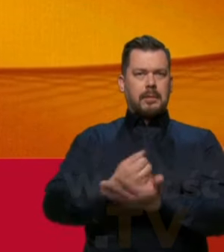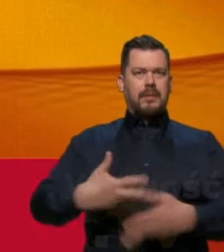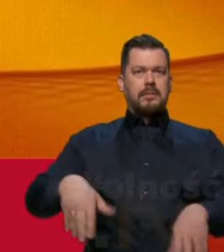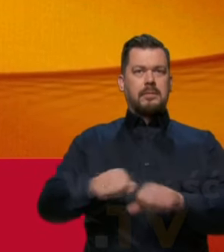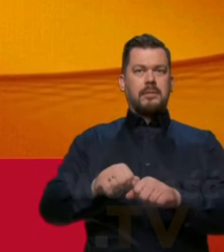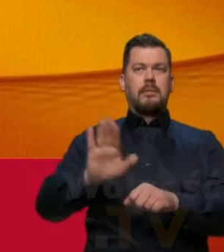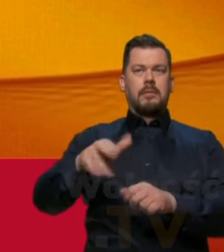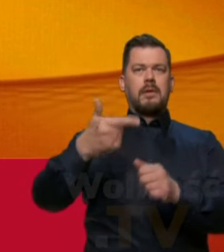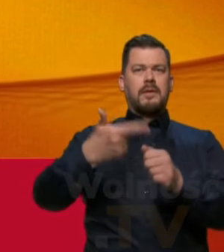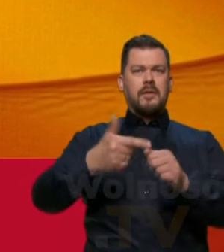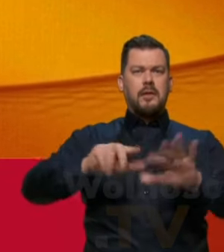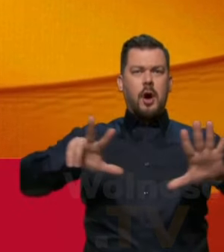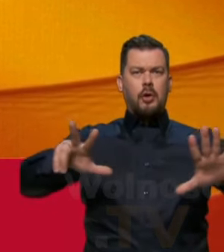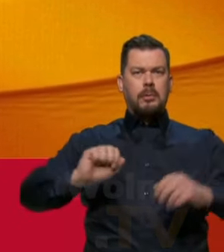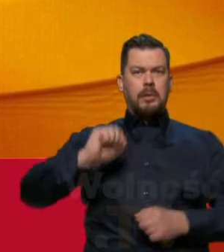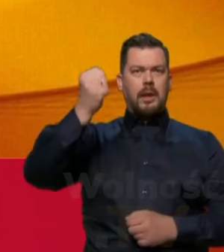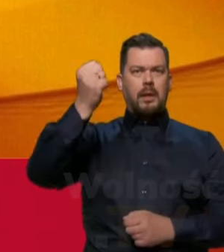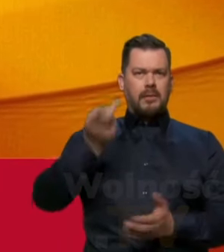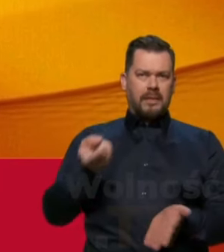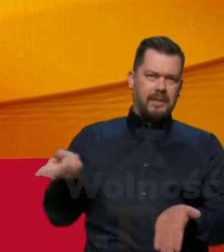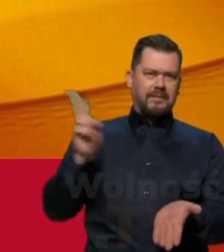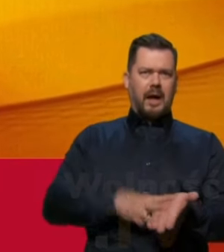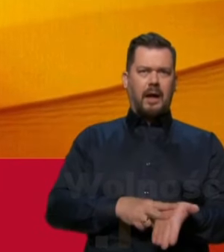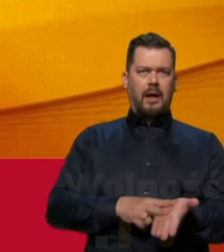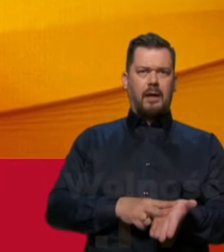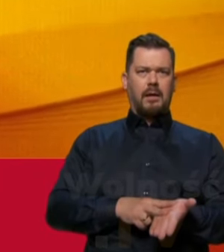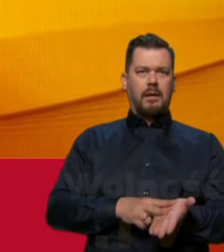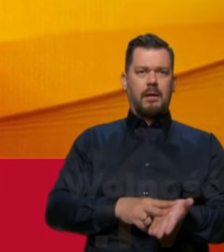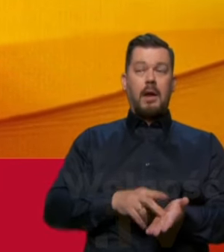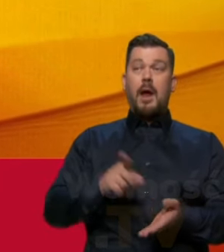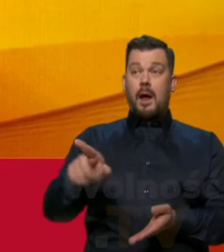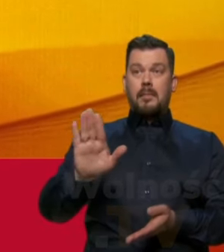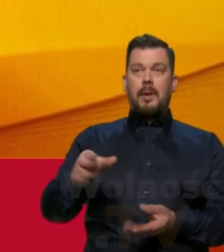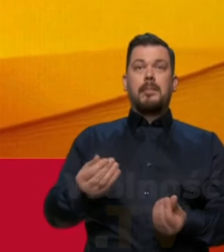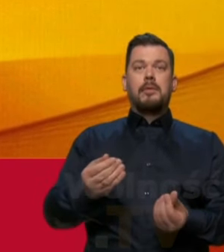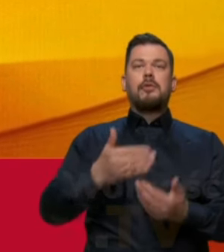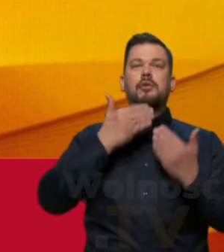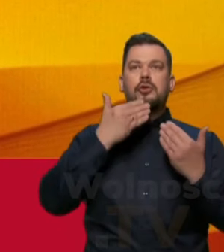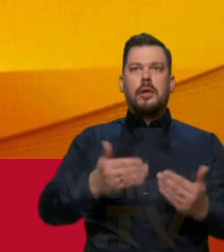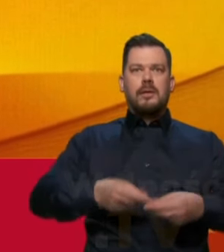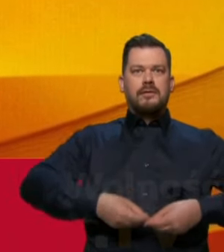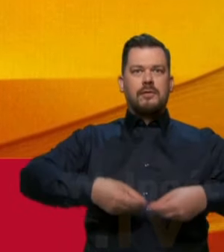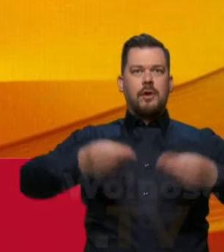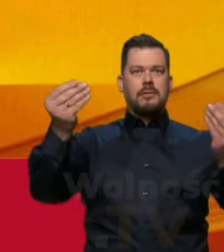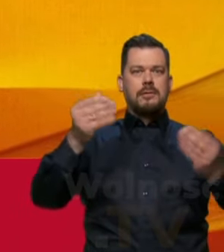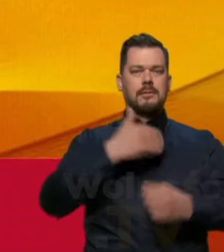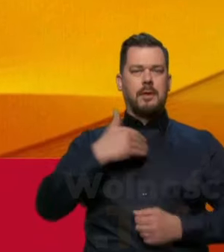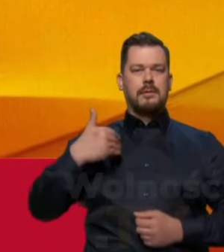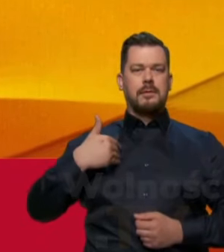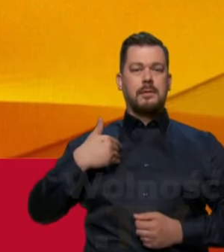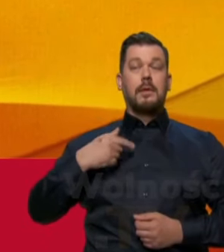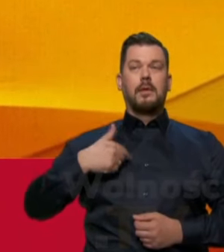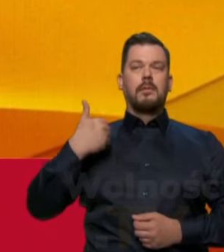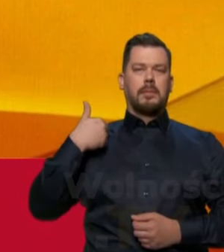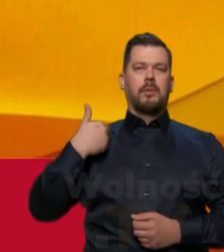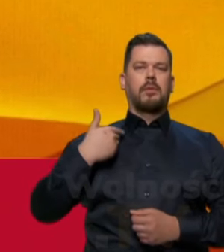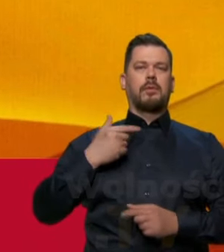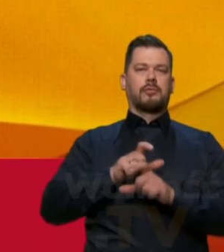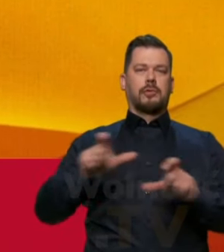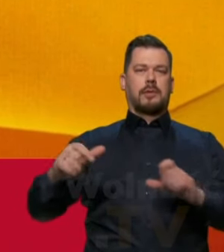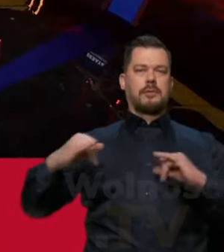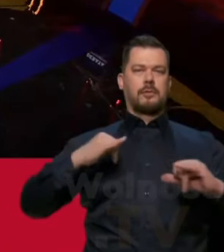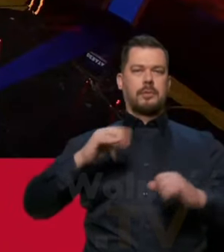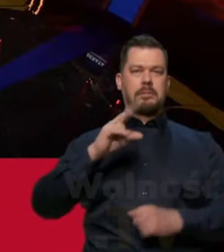ma budżet 28-miliardowy, a ma pan w budżecie pieniądze dzięki wzrostowi gospodarczemu, który był konstruowany w czasach naszego